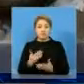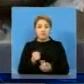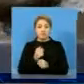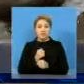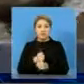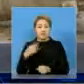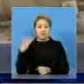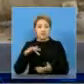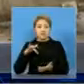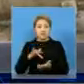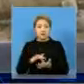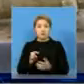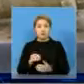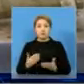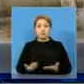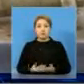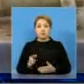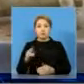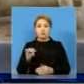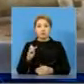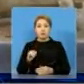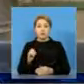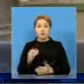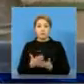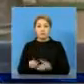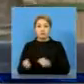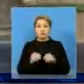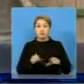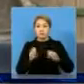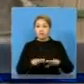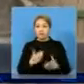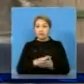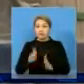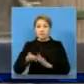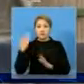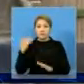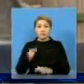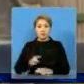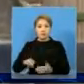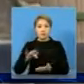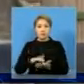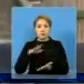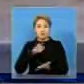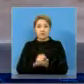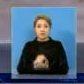в старой части областного центра и жилом массиве Нуроктубе. Вывозом мусора с территории бывших сельских округов города